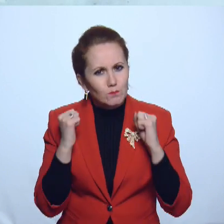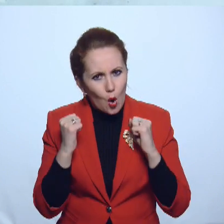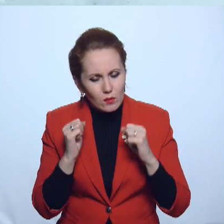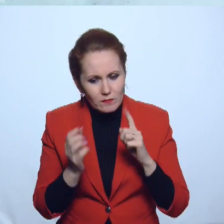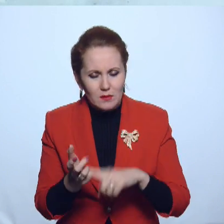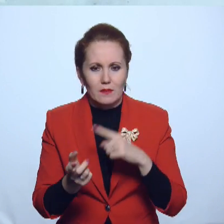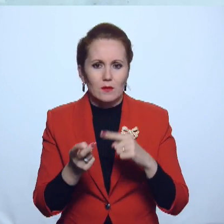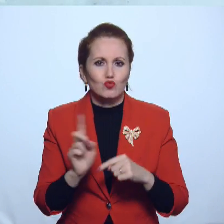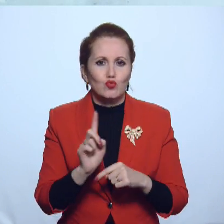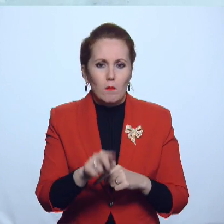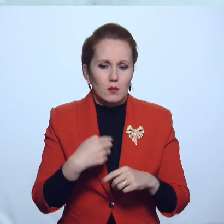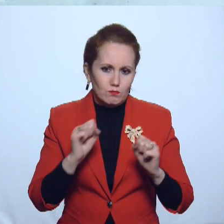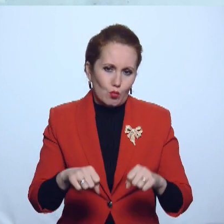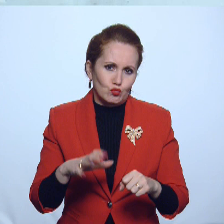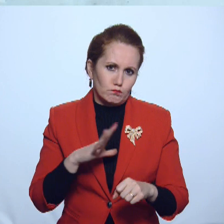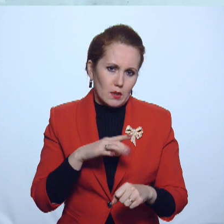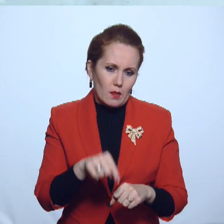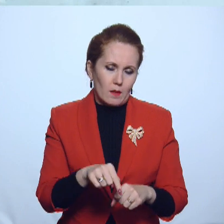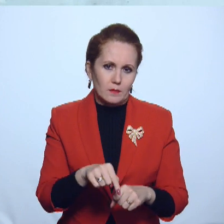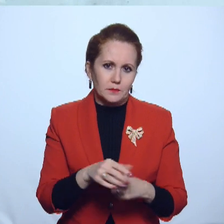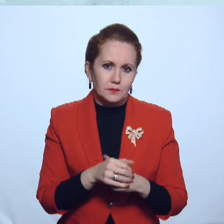спортивная площадка для того, чтобы можно было